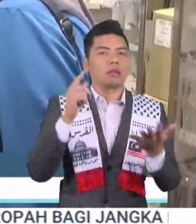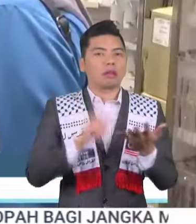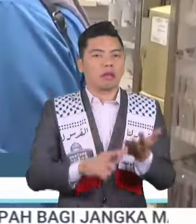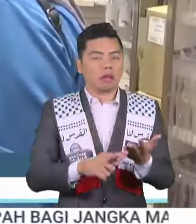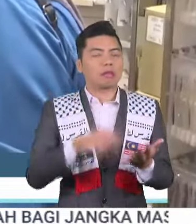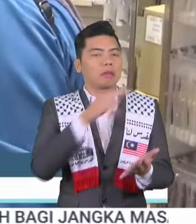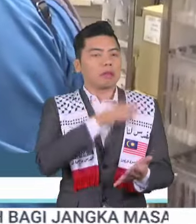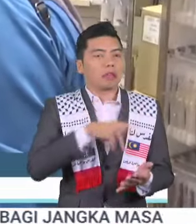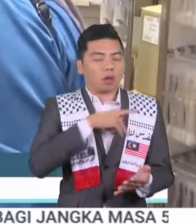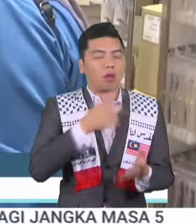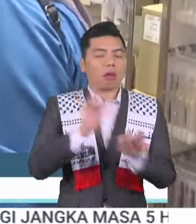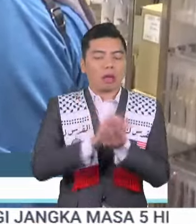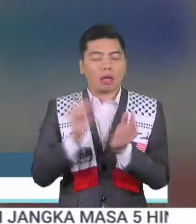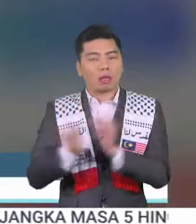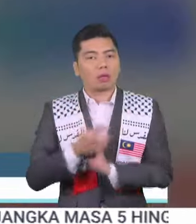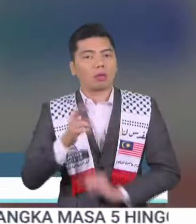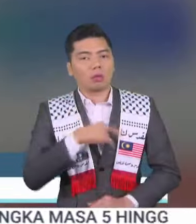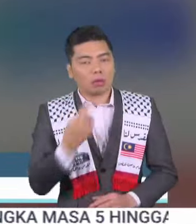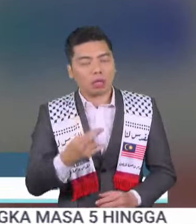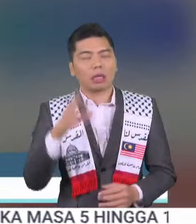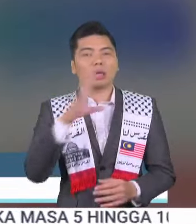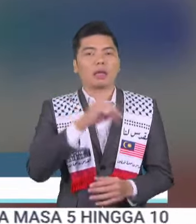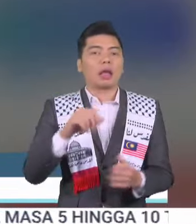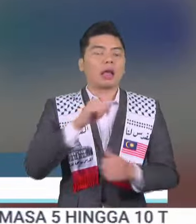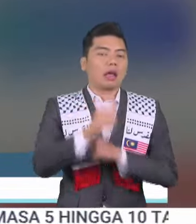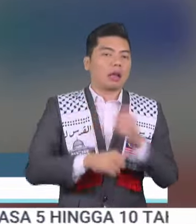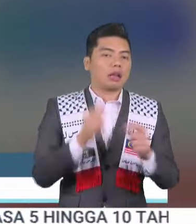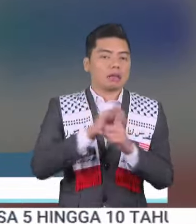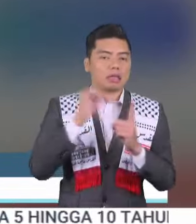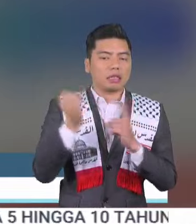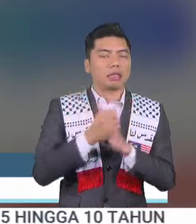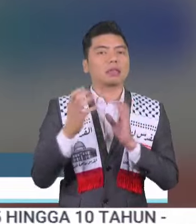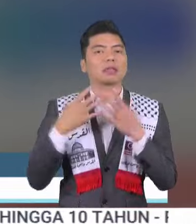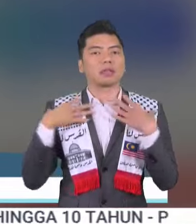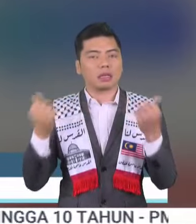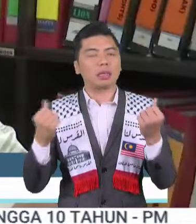pengguna, ganti rugi, alam sekitar yang sihat dan selamat.